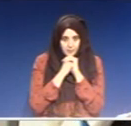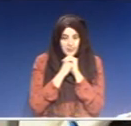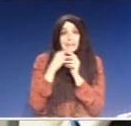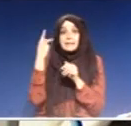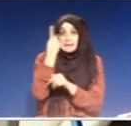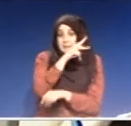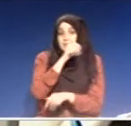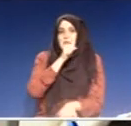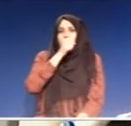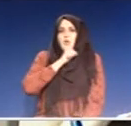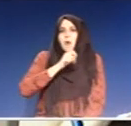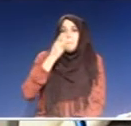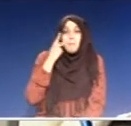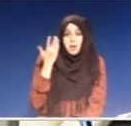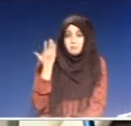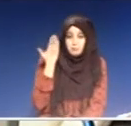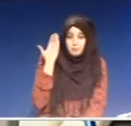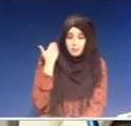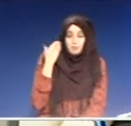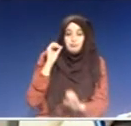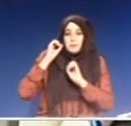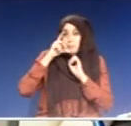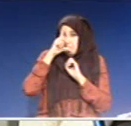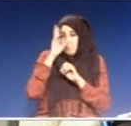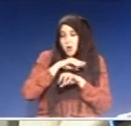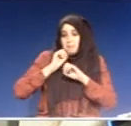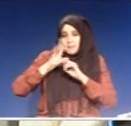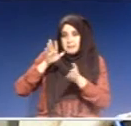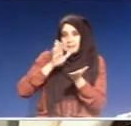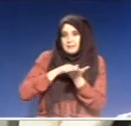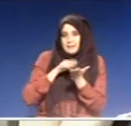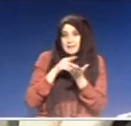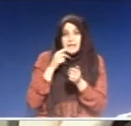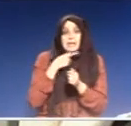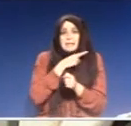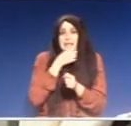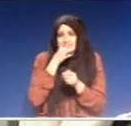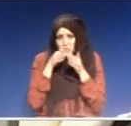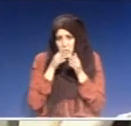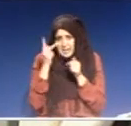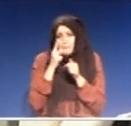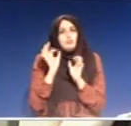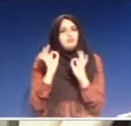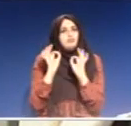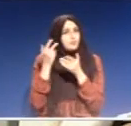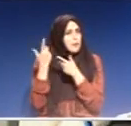جدي خلى تراب ما إذا درس قبيلي أهضرس قبيلي أهضرس قبيلي ما ليش